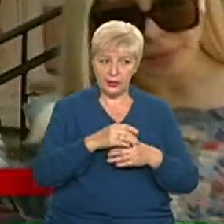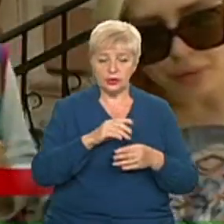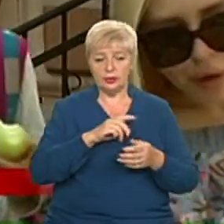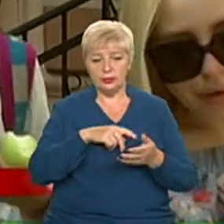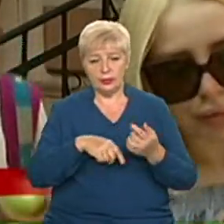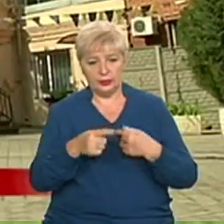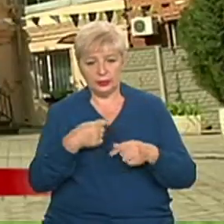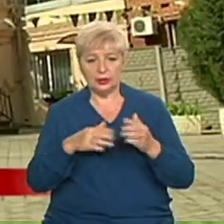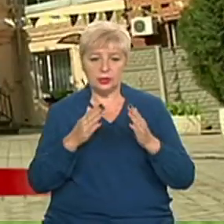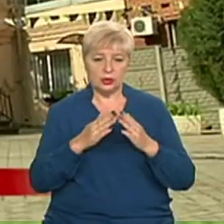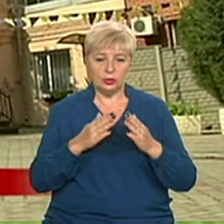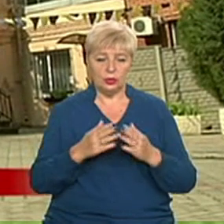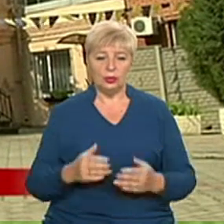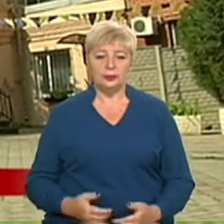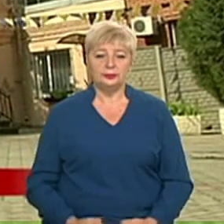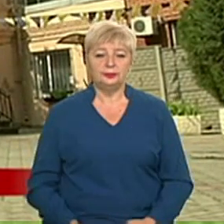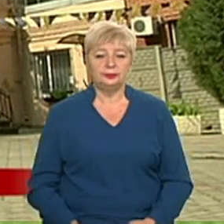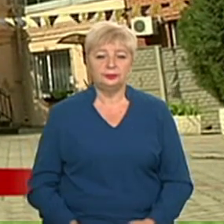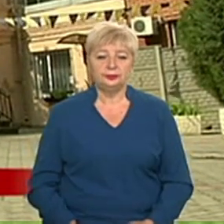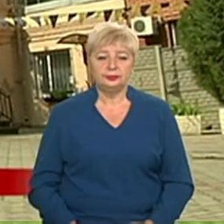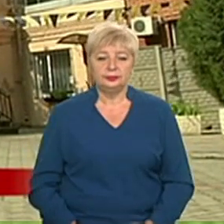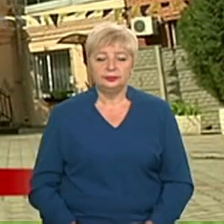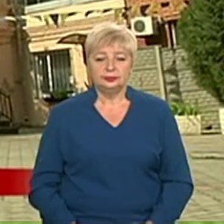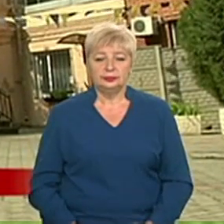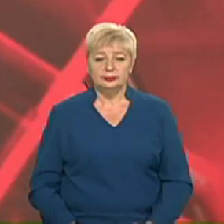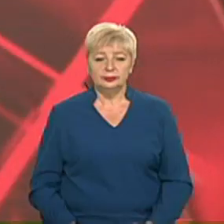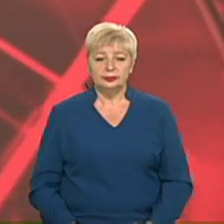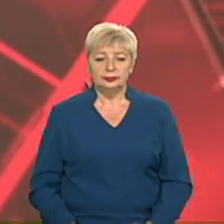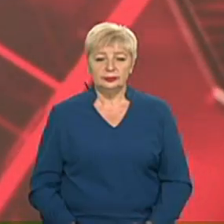додому. Ольга Михайлова, Микола Шараєвський. Деталі.